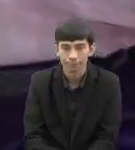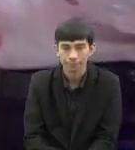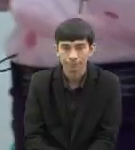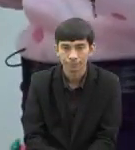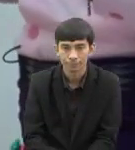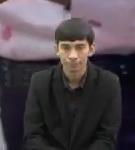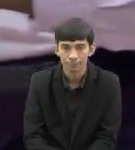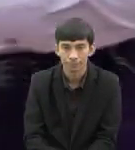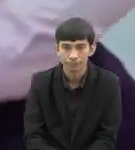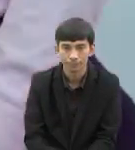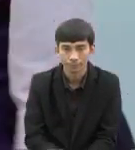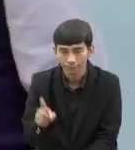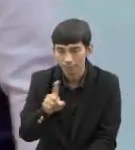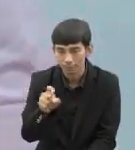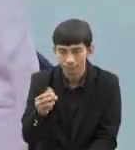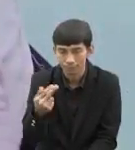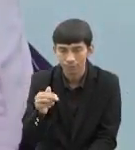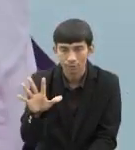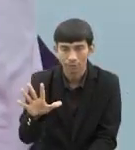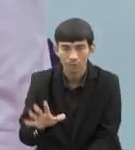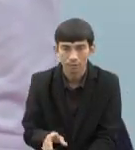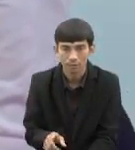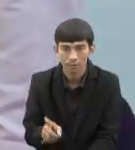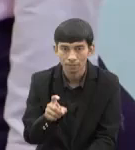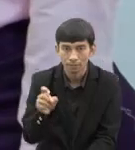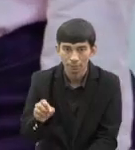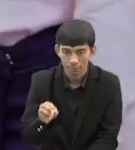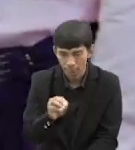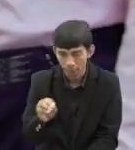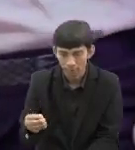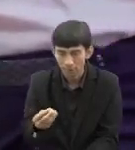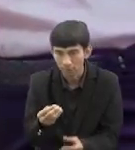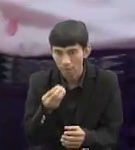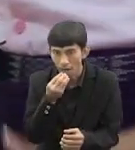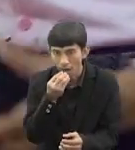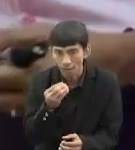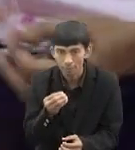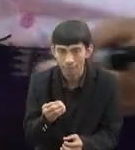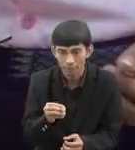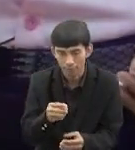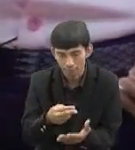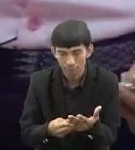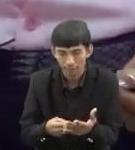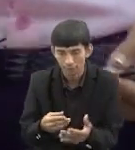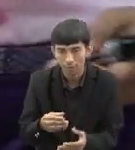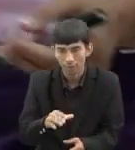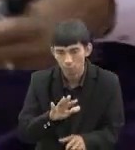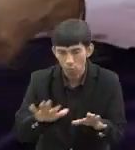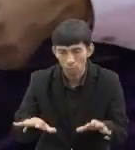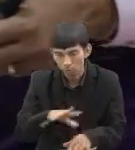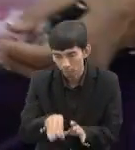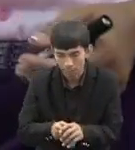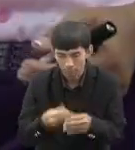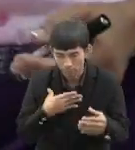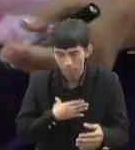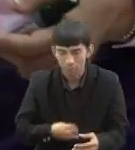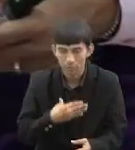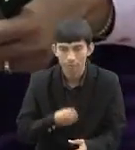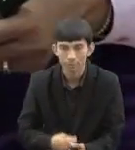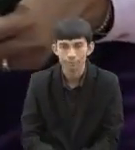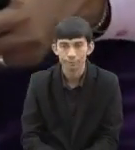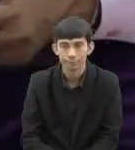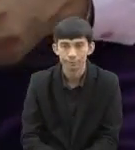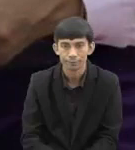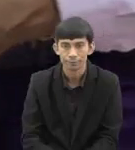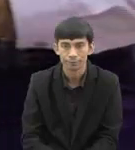À con xong xong nụ tì pram. Ta đồng năm hô play ở bấy khát đai nẹ cho chật. Nhưng cái chia chùm lao chạy tông mấy con tay mà đón. Ta con cho chật